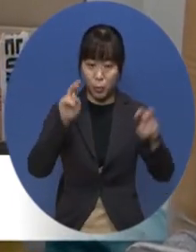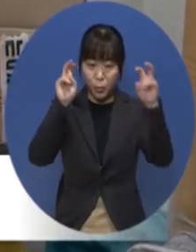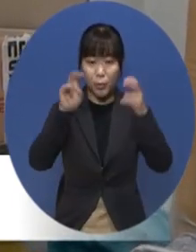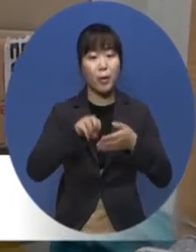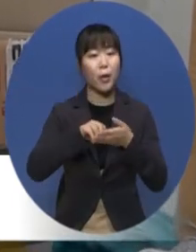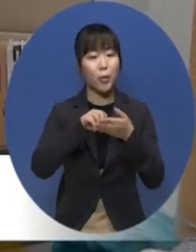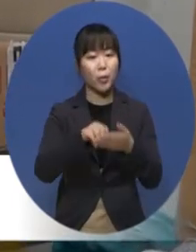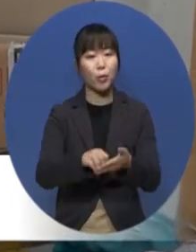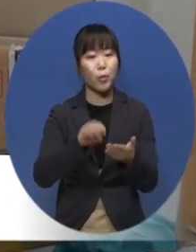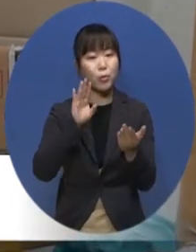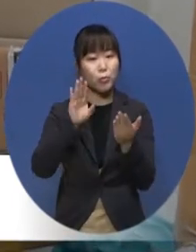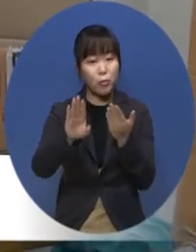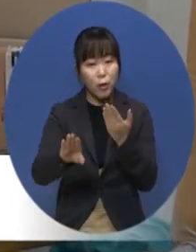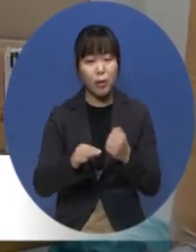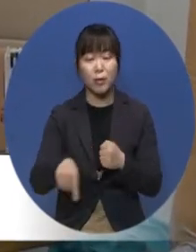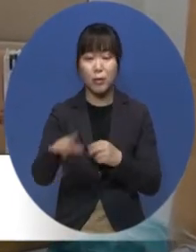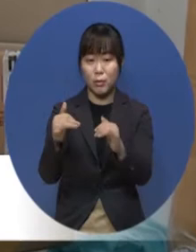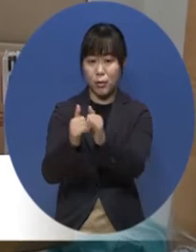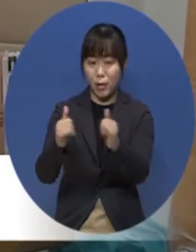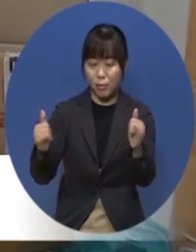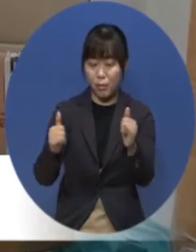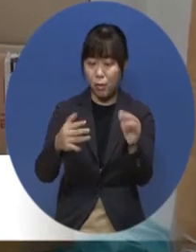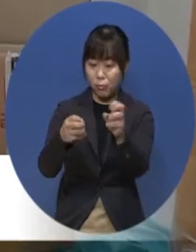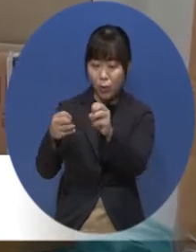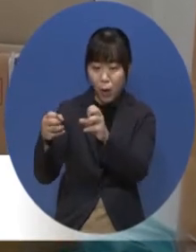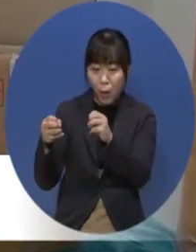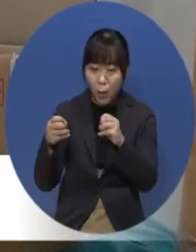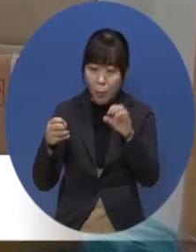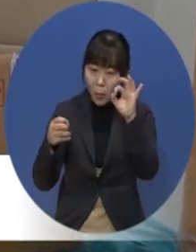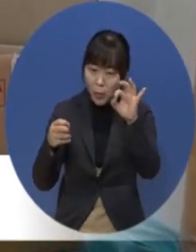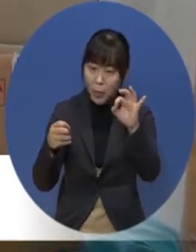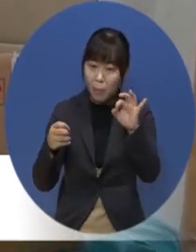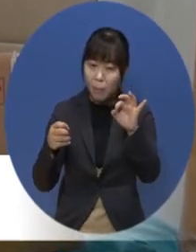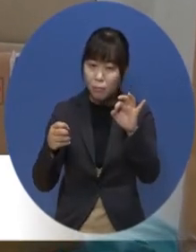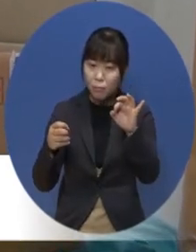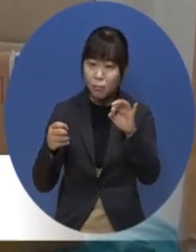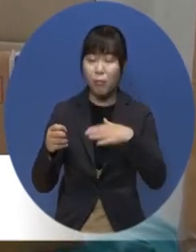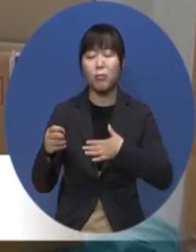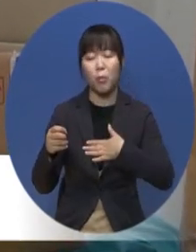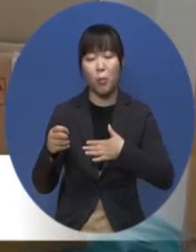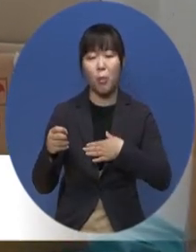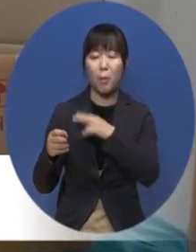참 그런데 여기 들어와서 사람들이랑 이렇게 얘기하다 보니까